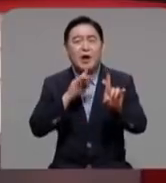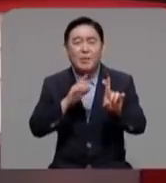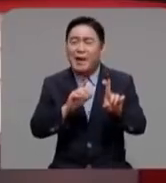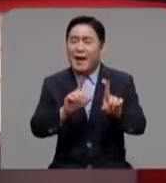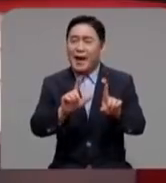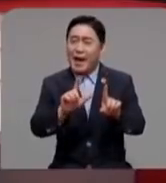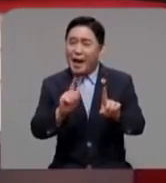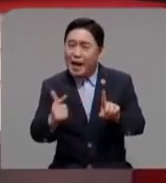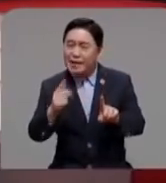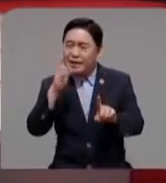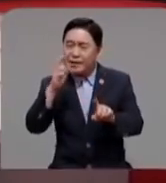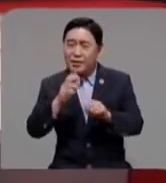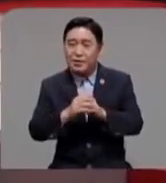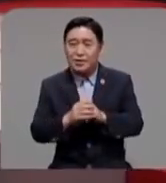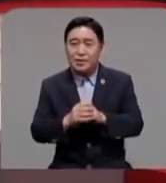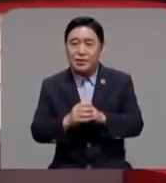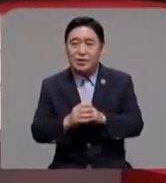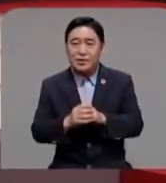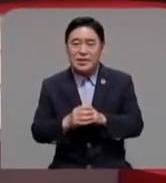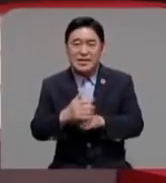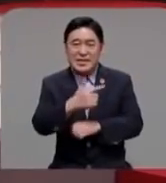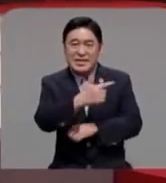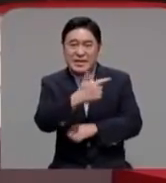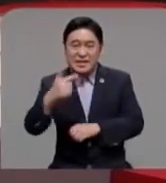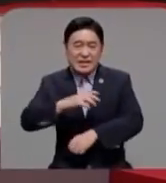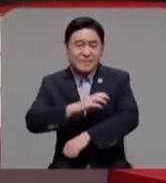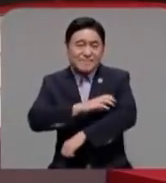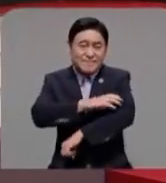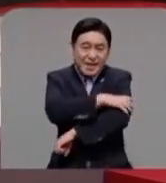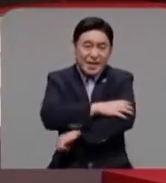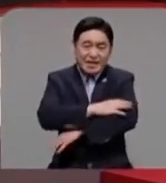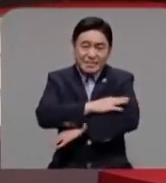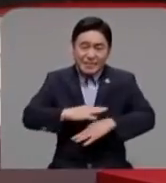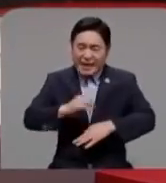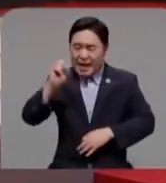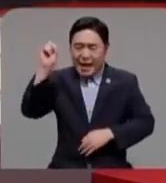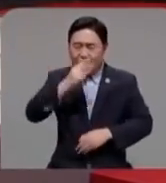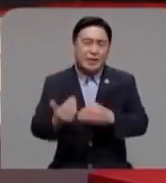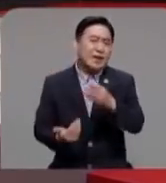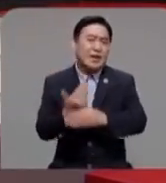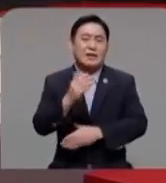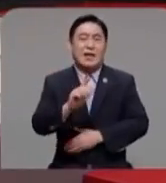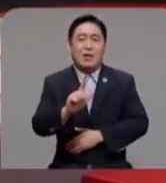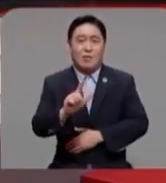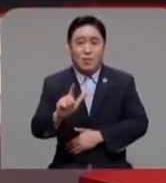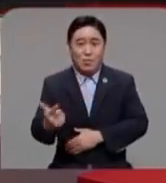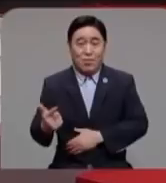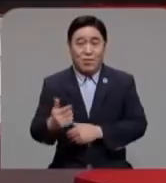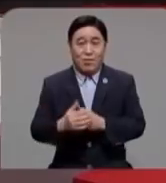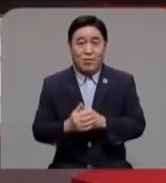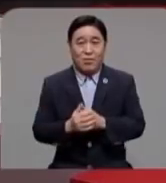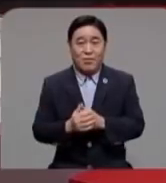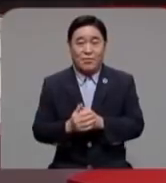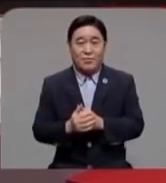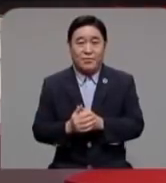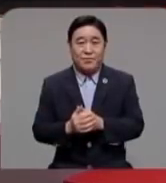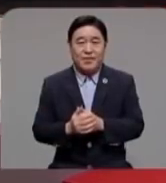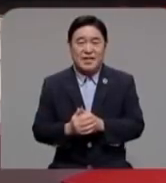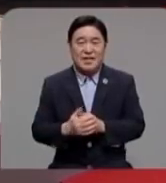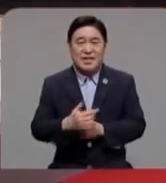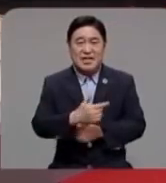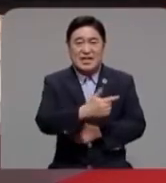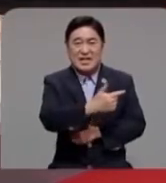있을 수가 없습니다. 이런 사건이 이런 대형 권력형 비리가 갑자기 뛰어나올 수가 없고 이거는